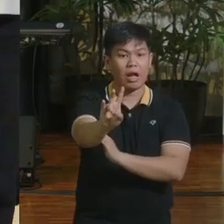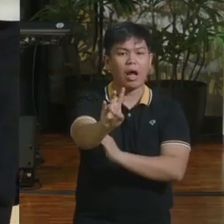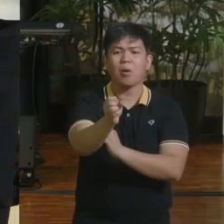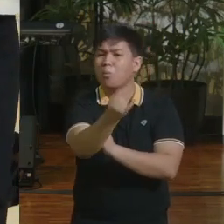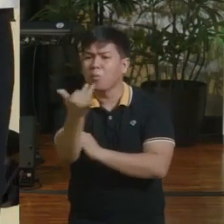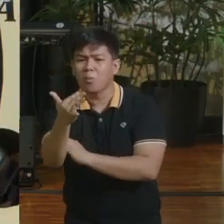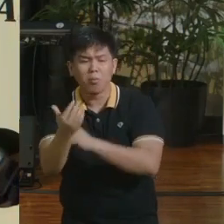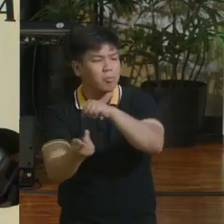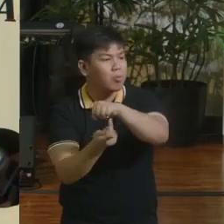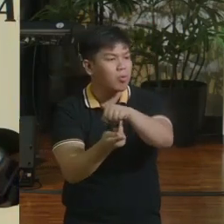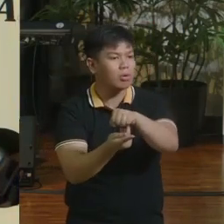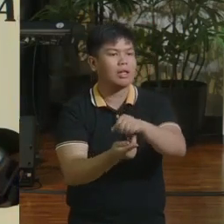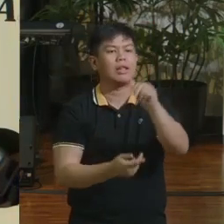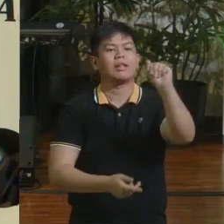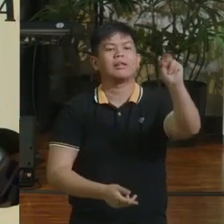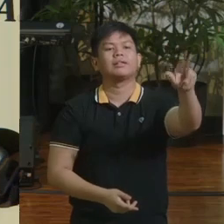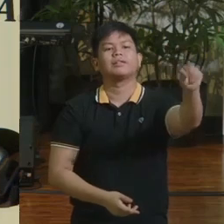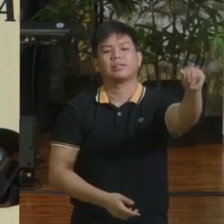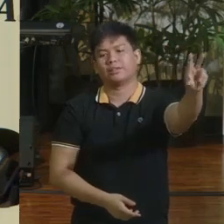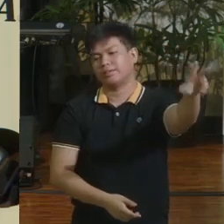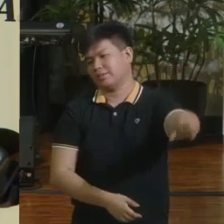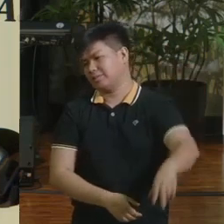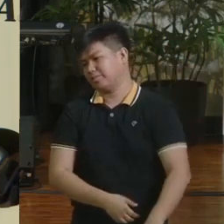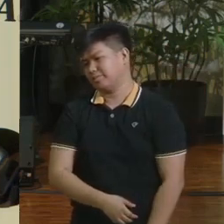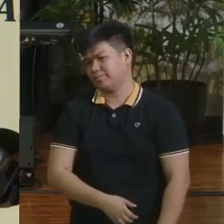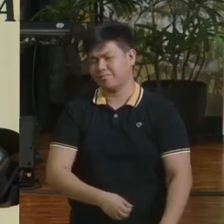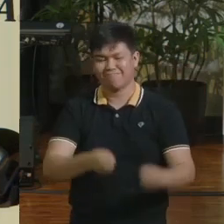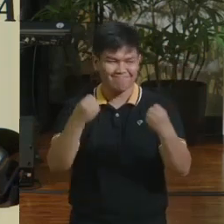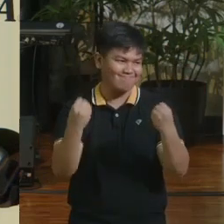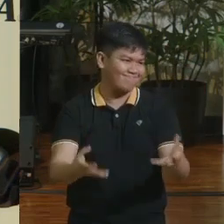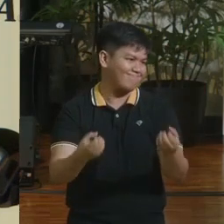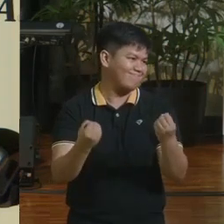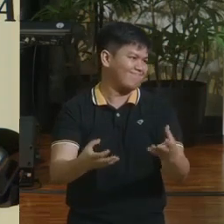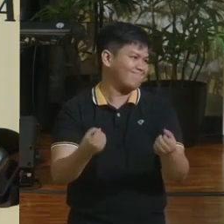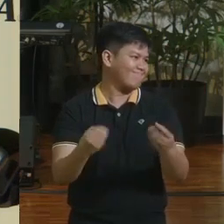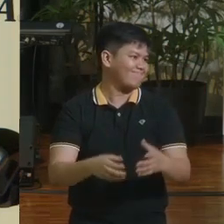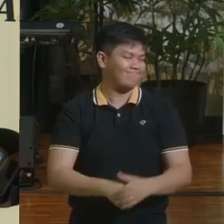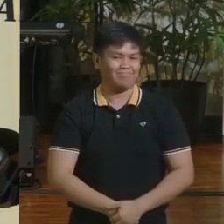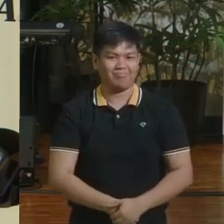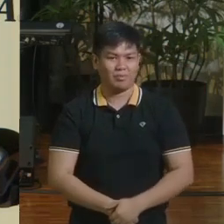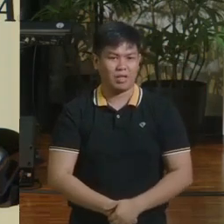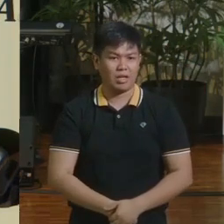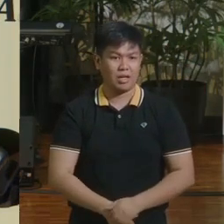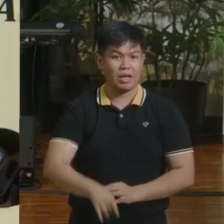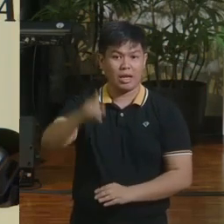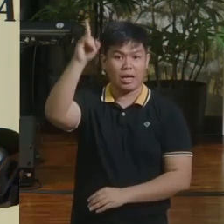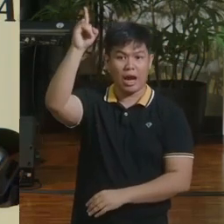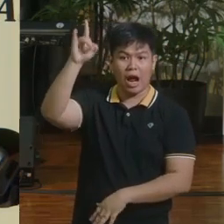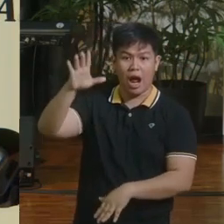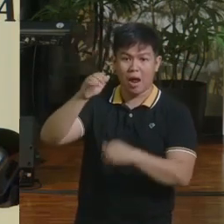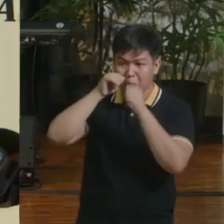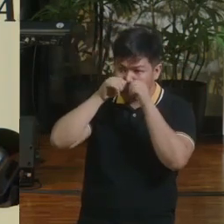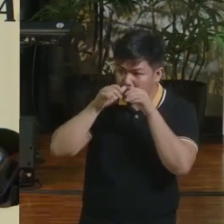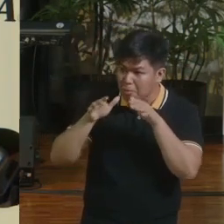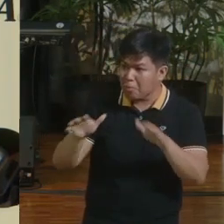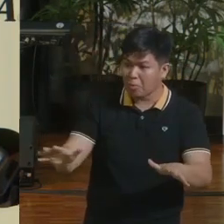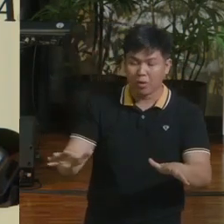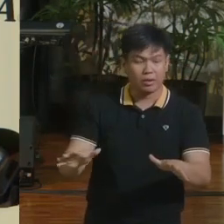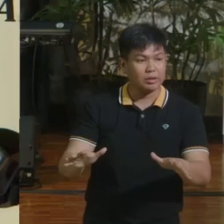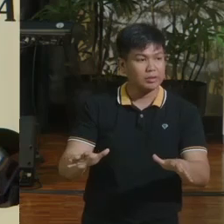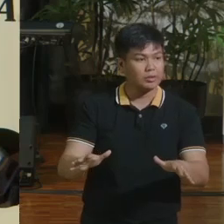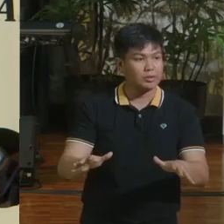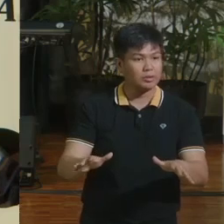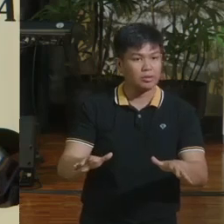ang kanyang sinulat sa New Testament. At sa providence ng ating Diyos,